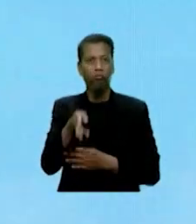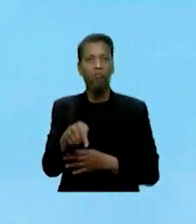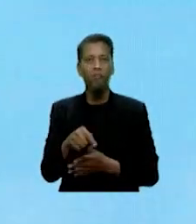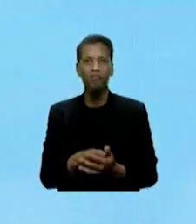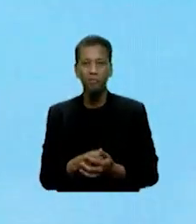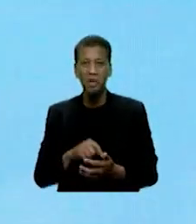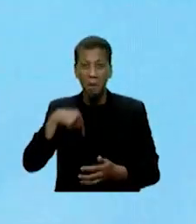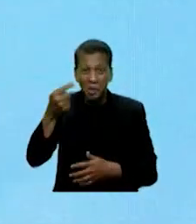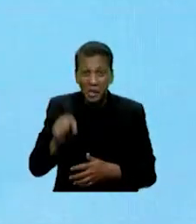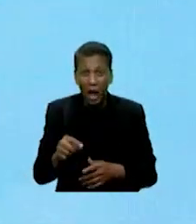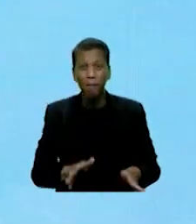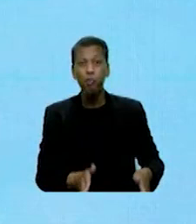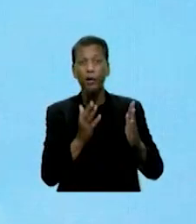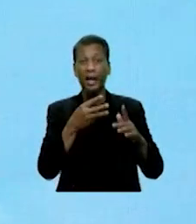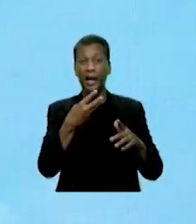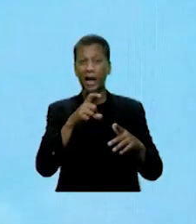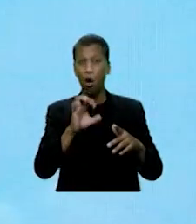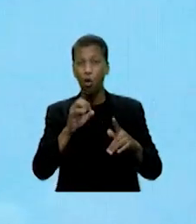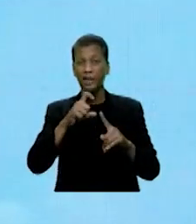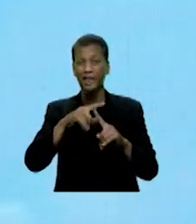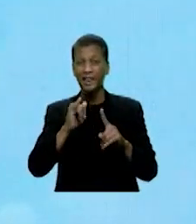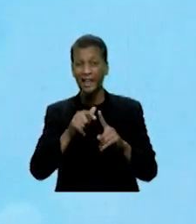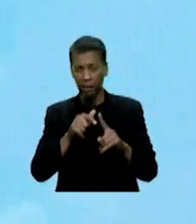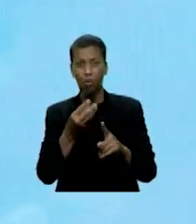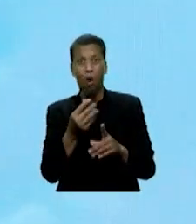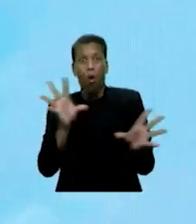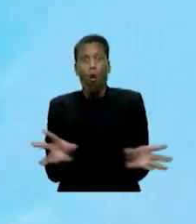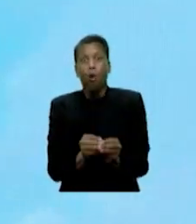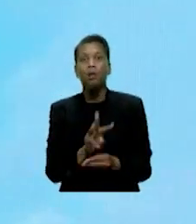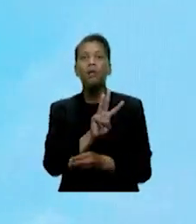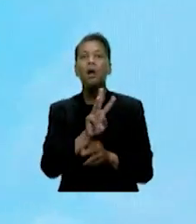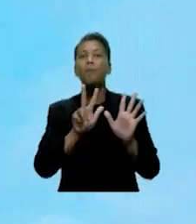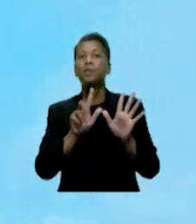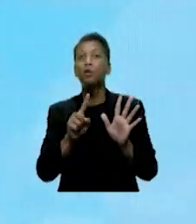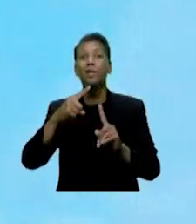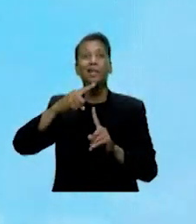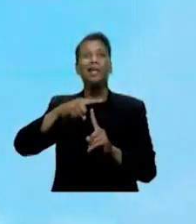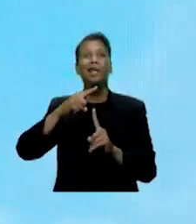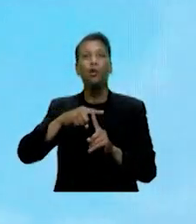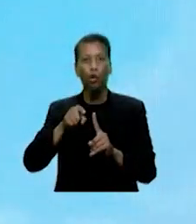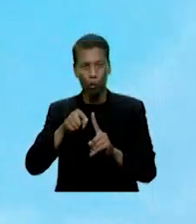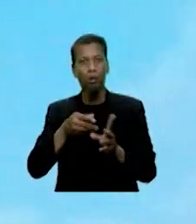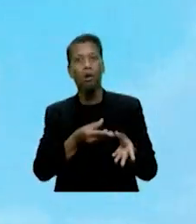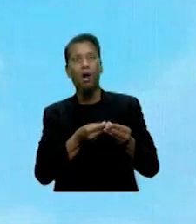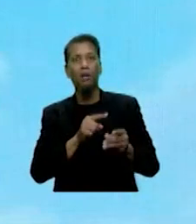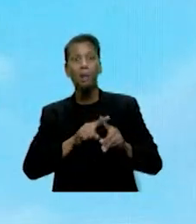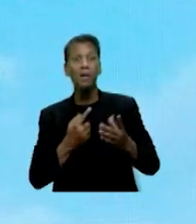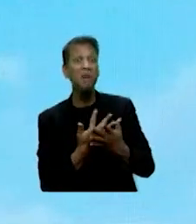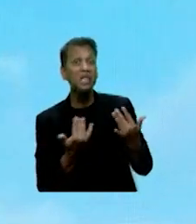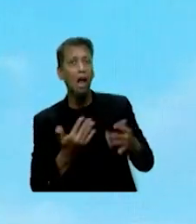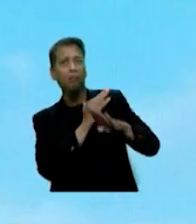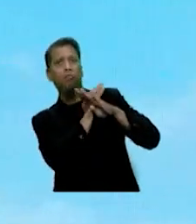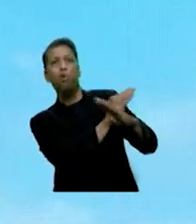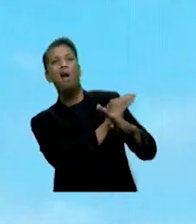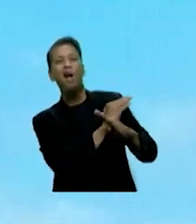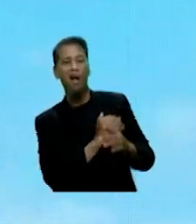mega proyek Rempang Eco City yang disebut bernilai 381 triliun rupiah ini masih mendapatkan penolakan dari masyarakat